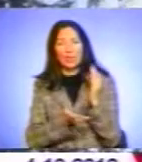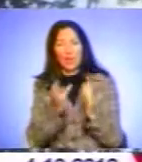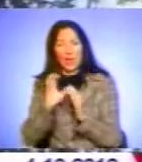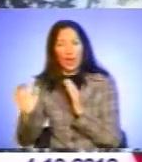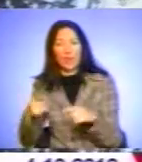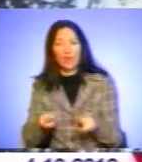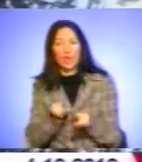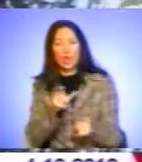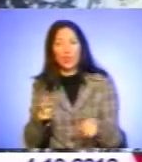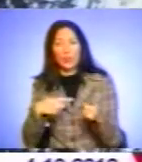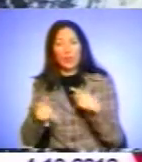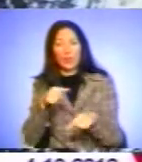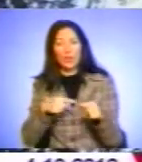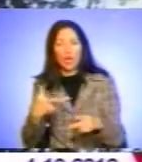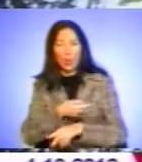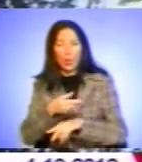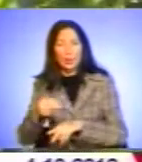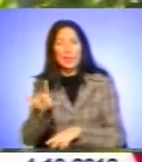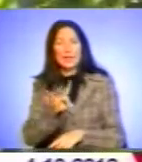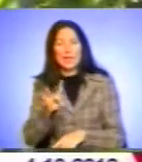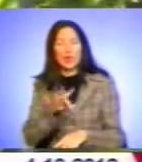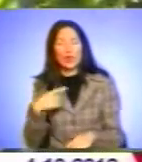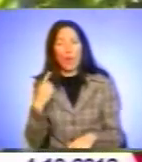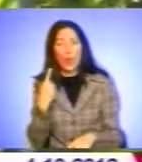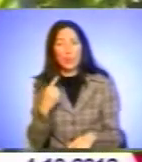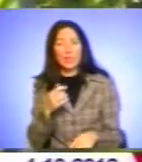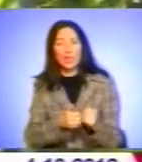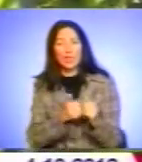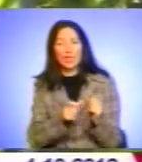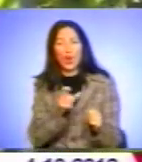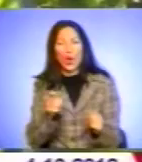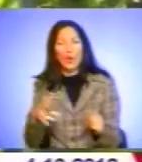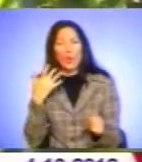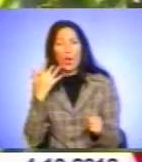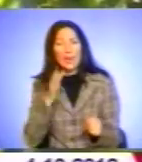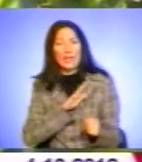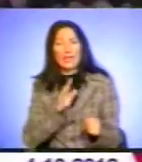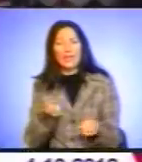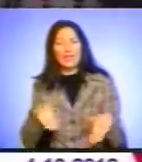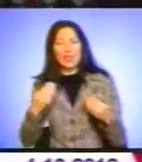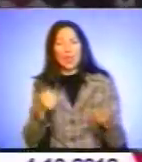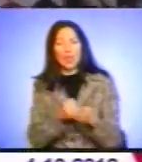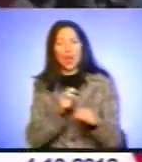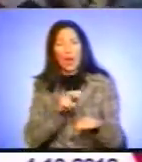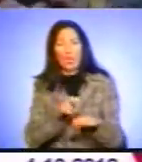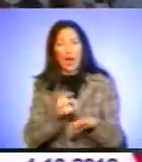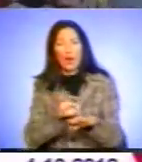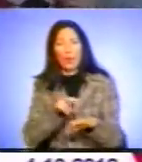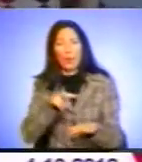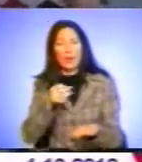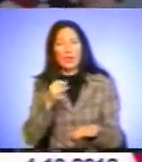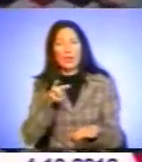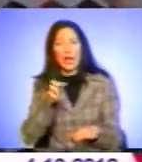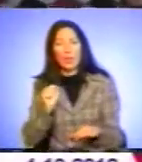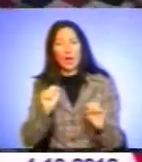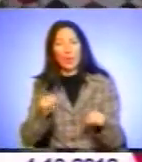із укусами паразитів із районів області. Часто люди легковажать і не звертаються до лікарів, а хвороба лайма може